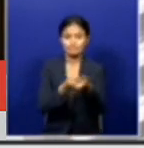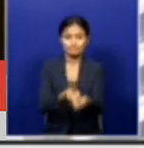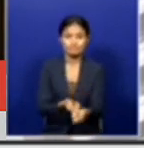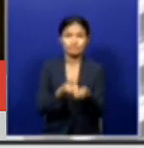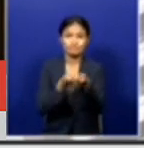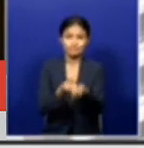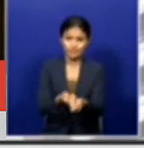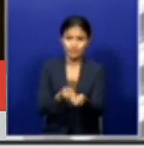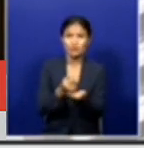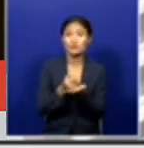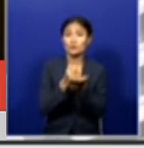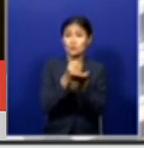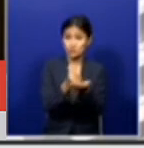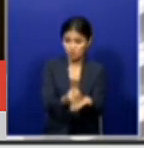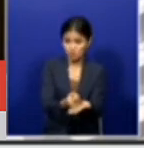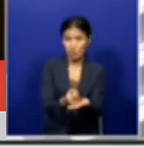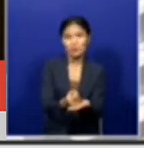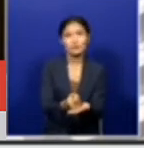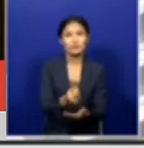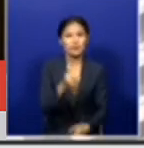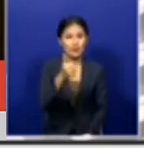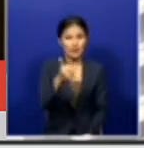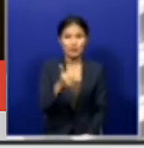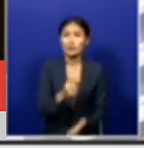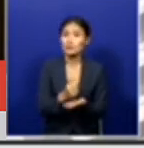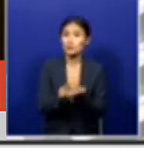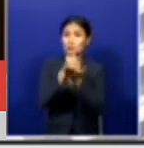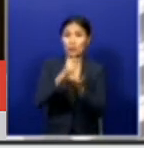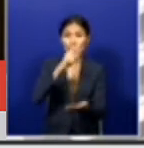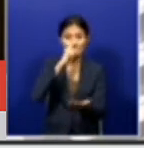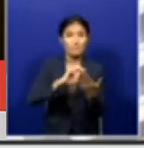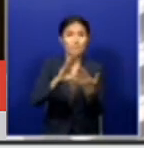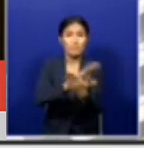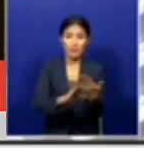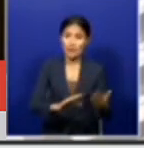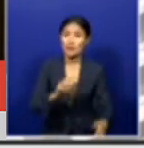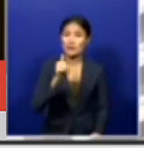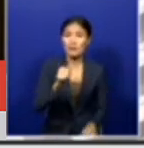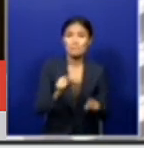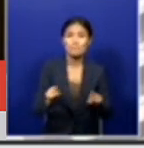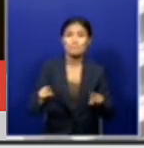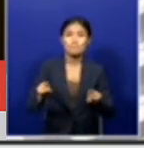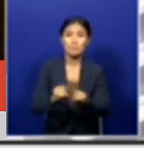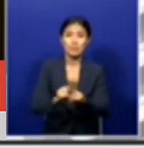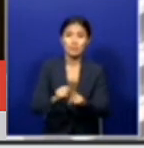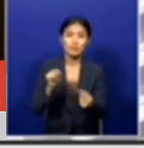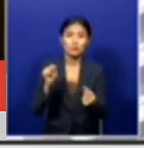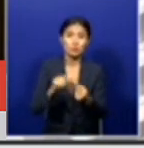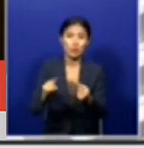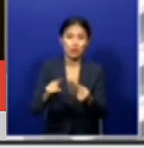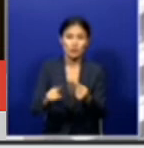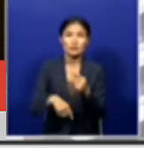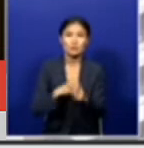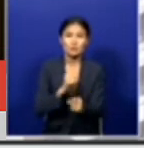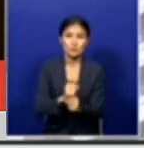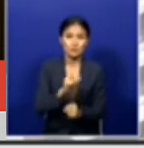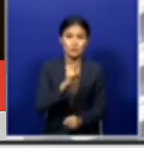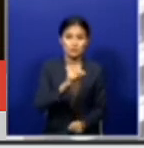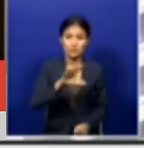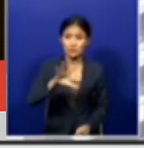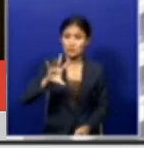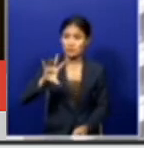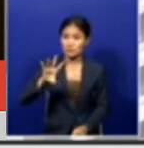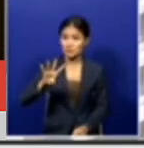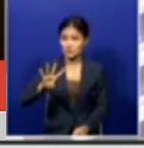องและพยุงชาติอีกครั้งเหมือนเช่นวิกฤตเมื่อปี40ที่ผ่านมา